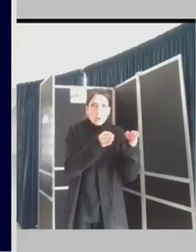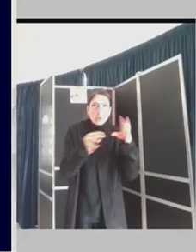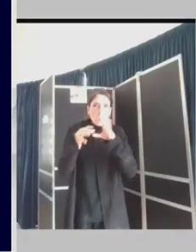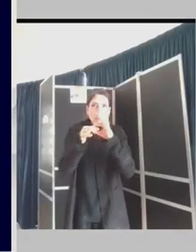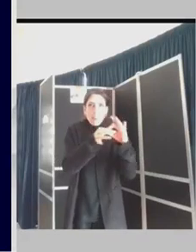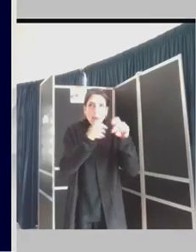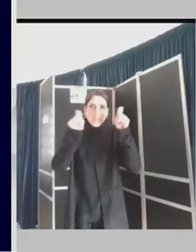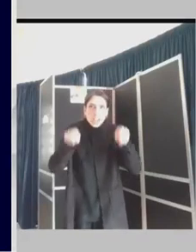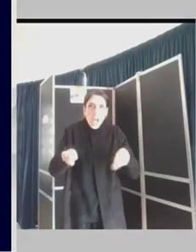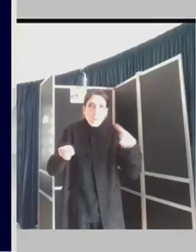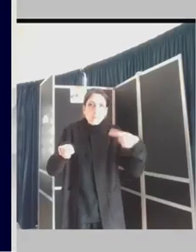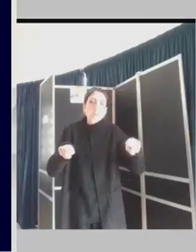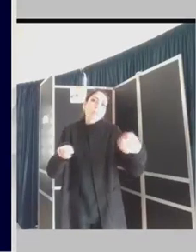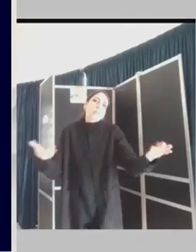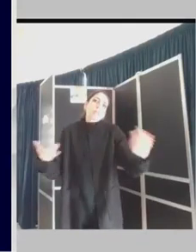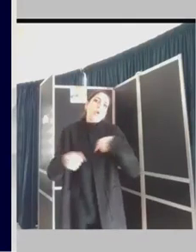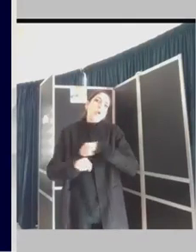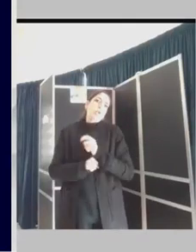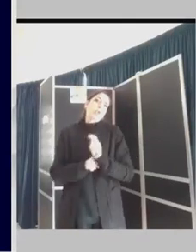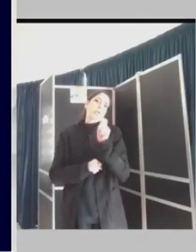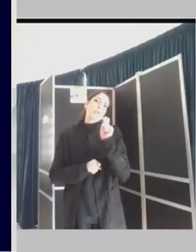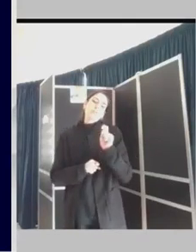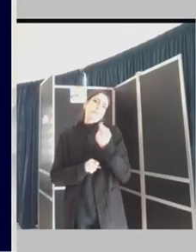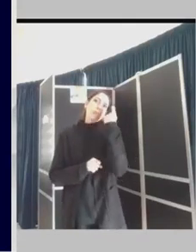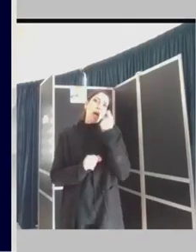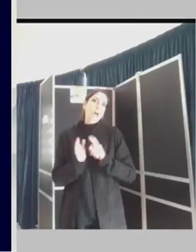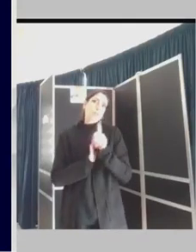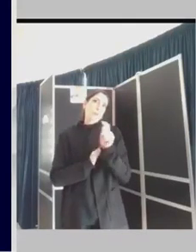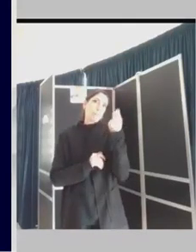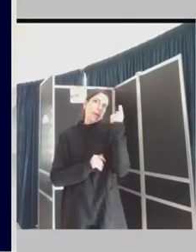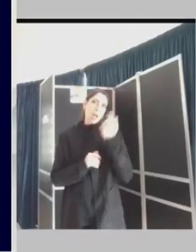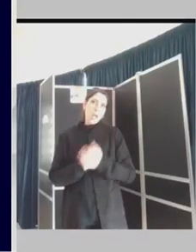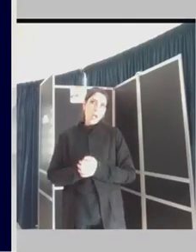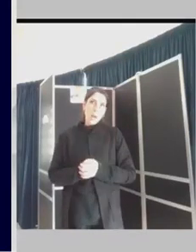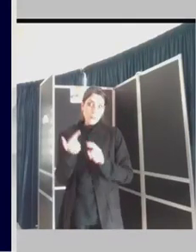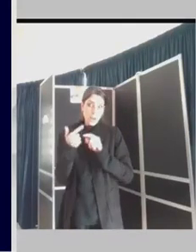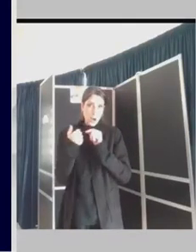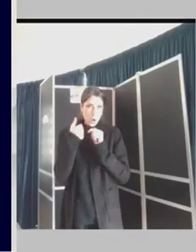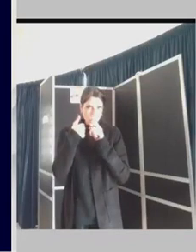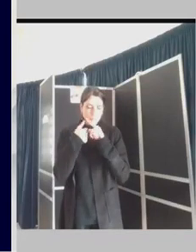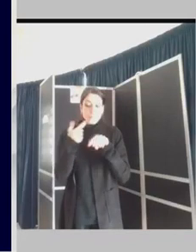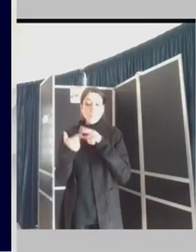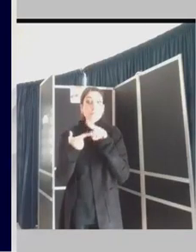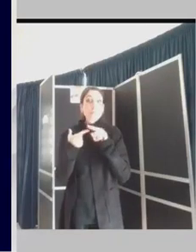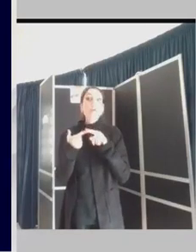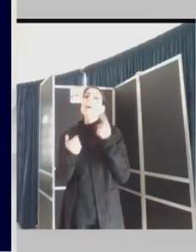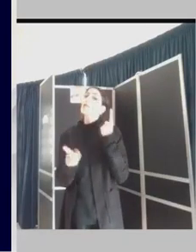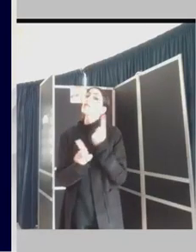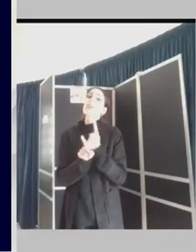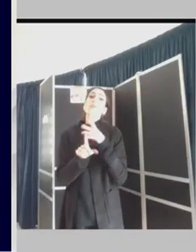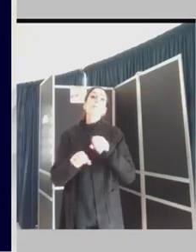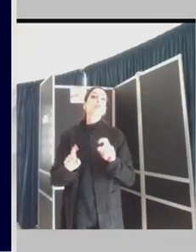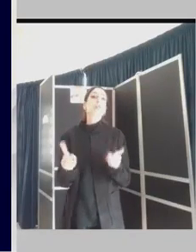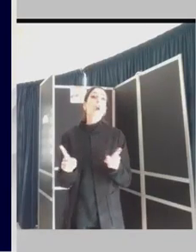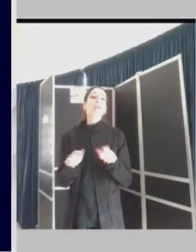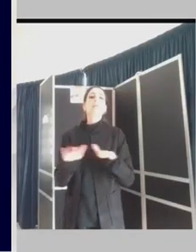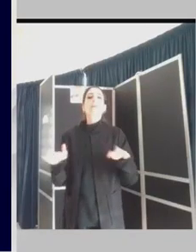E la seconda cosa è il tavolo tematico, cioè io penso che noi Commissione Politiche Sociali dovremmo prendere l'impegno di istituire questo tavolo